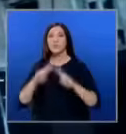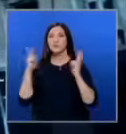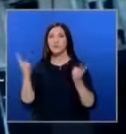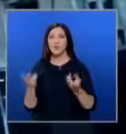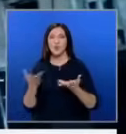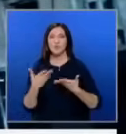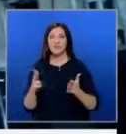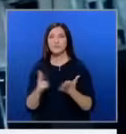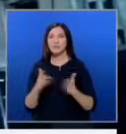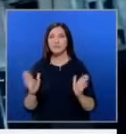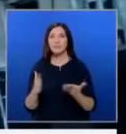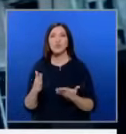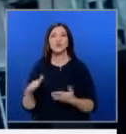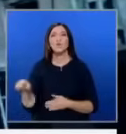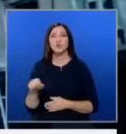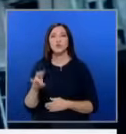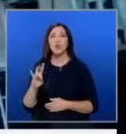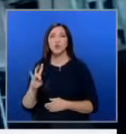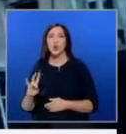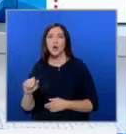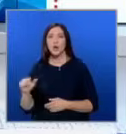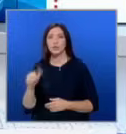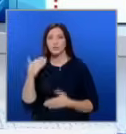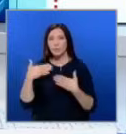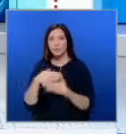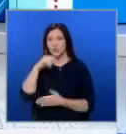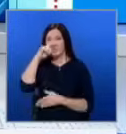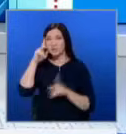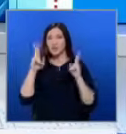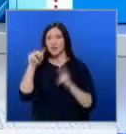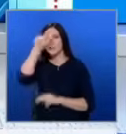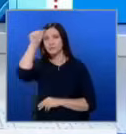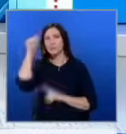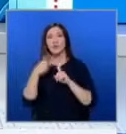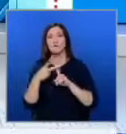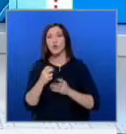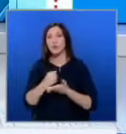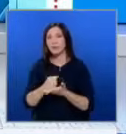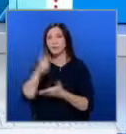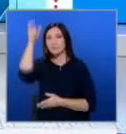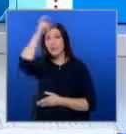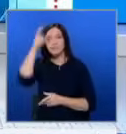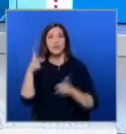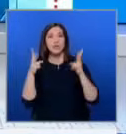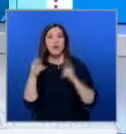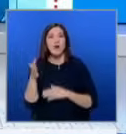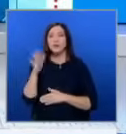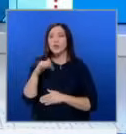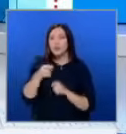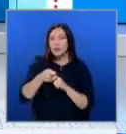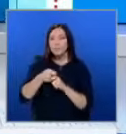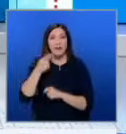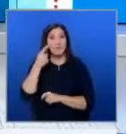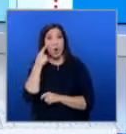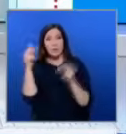Света и у нас 18 започва. Аз съм Нора Арсова. Добър вечер. Важни решения за съдбата на втория мандат. ДПС решава дали да